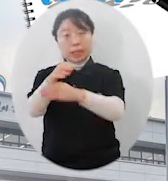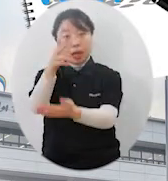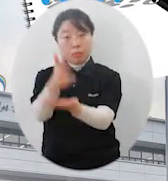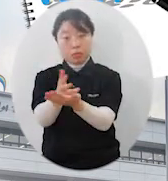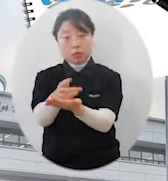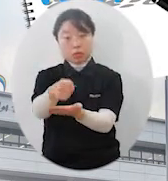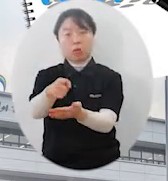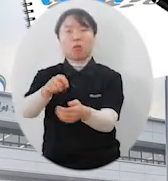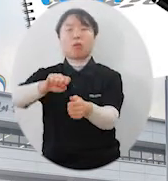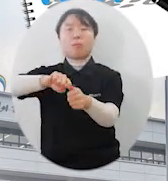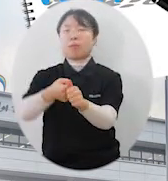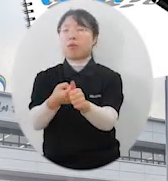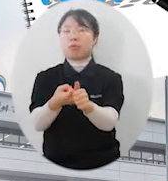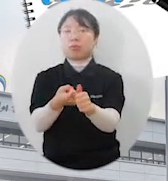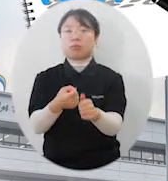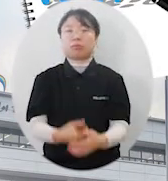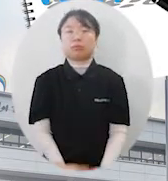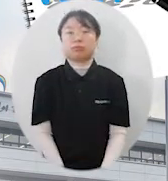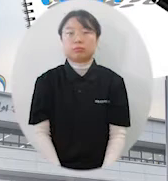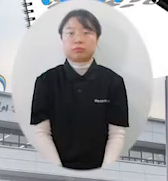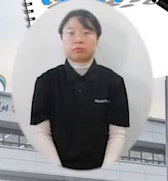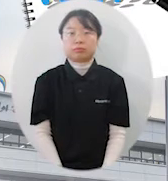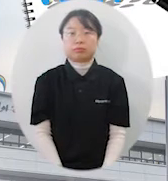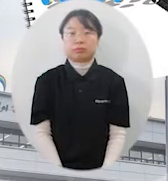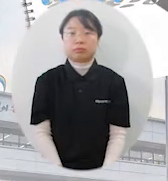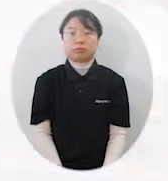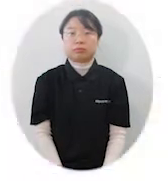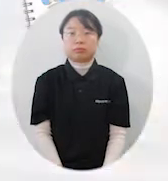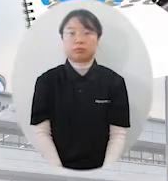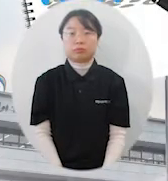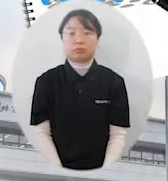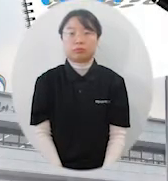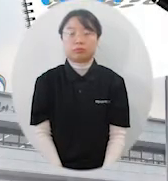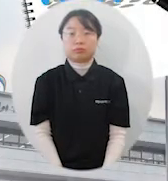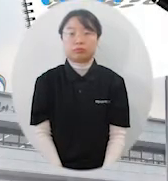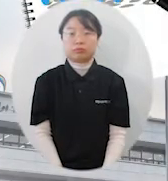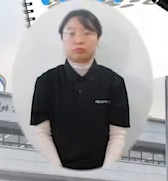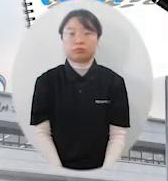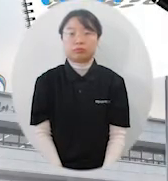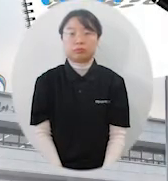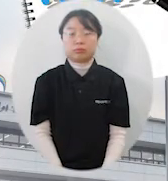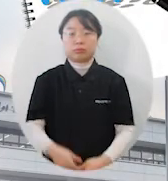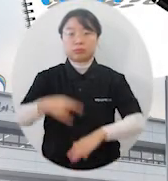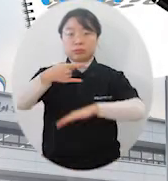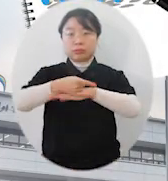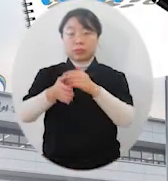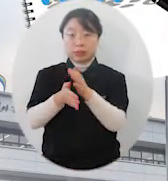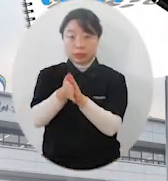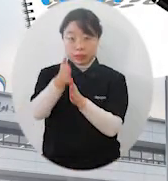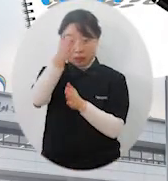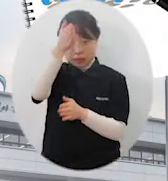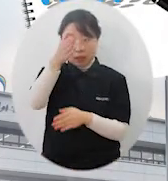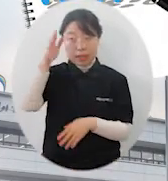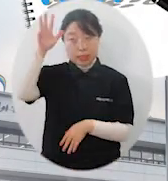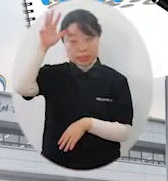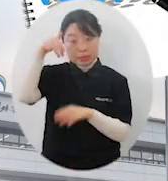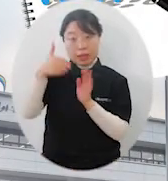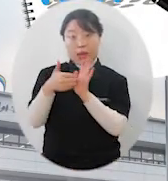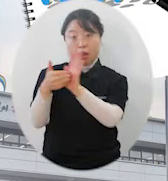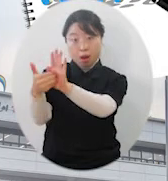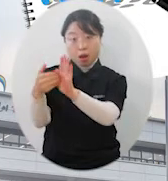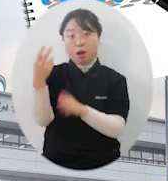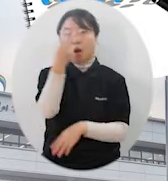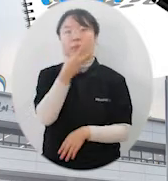불법 주차 역시 과태료 부과 대상입니다. 의왕시에서 무료 치매 조기 검진을 진행